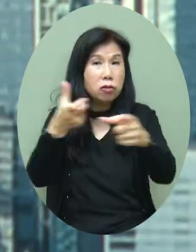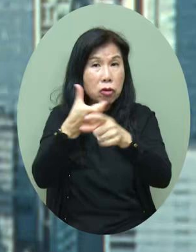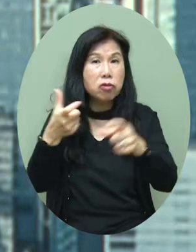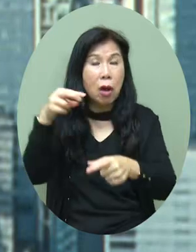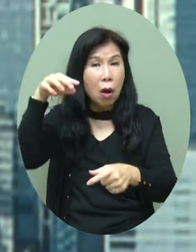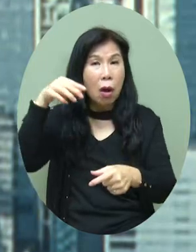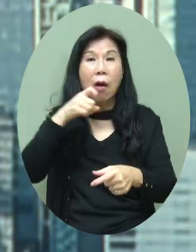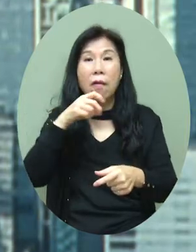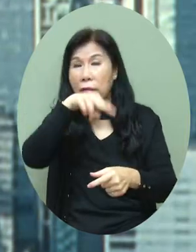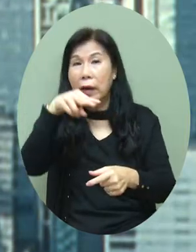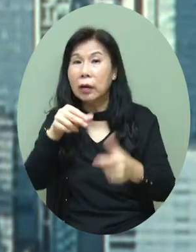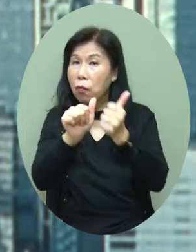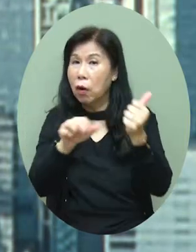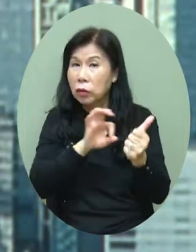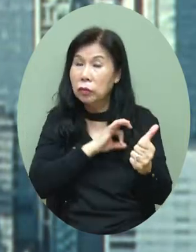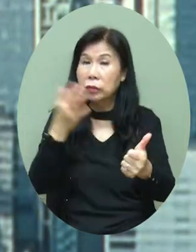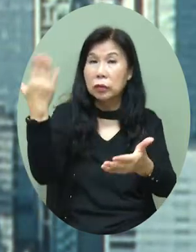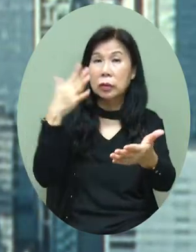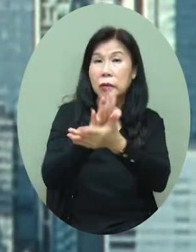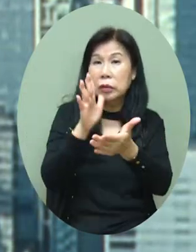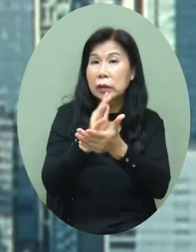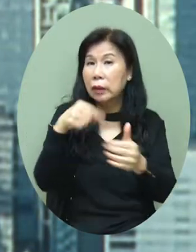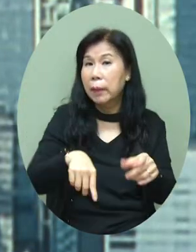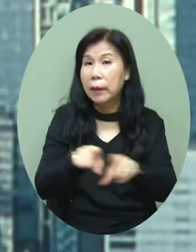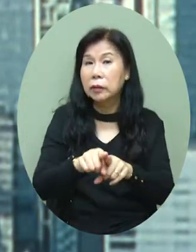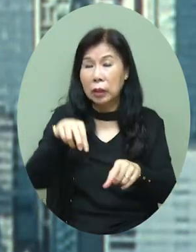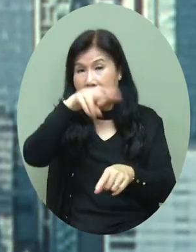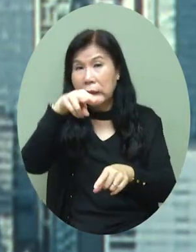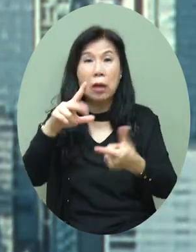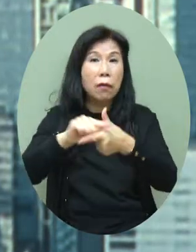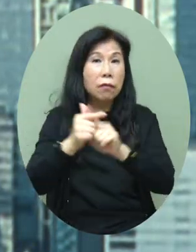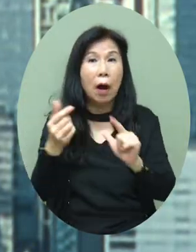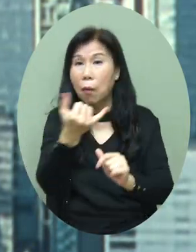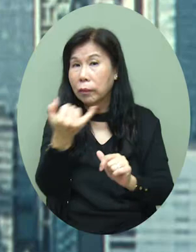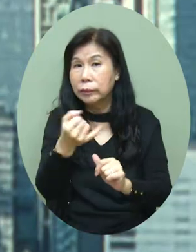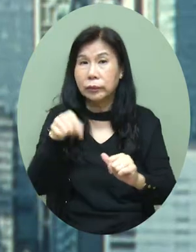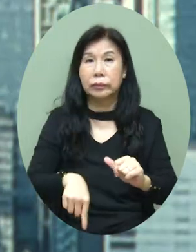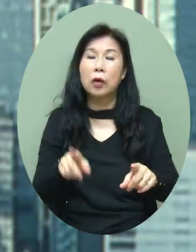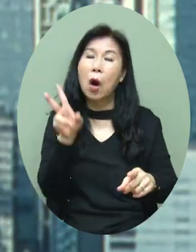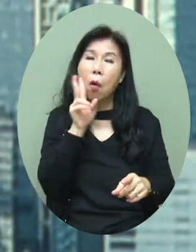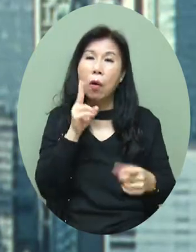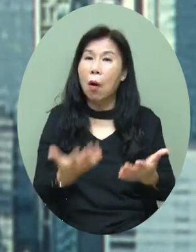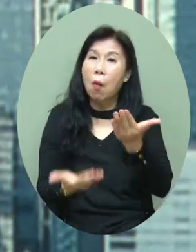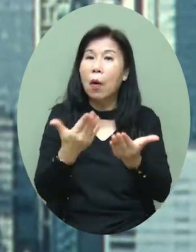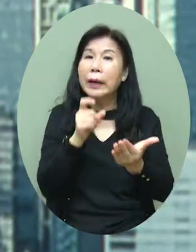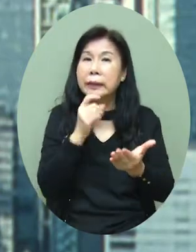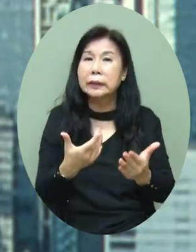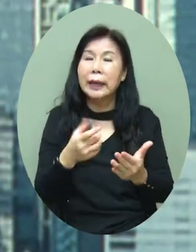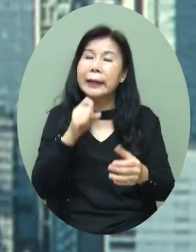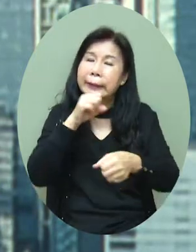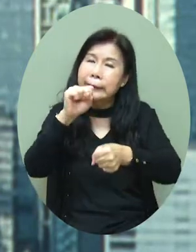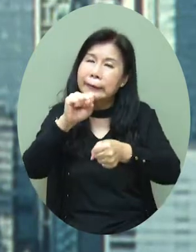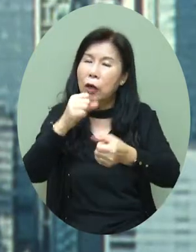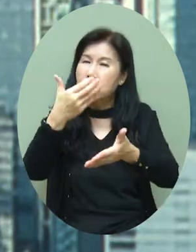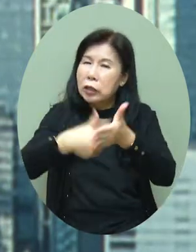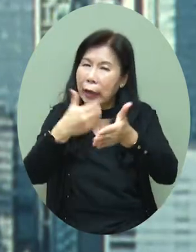委員會都會睇翻過往用嘅調查方法，咁係會有機會會有一啲微調啊等等。咁